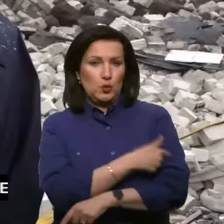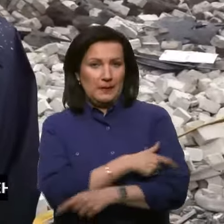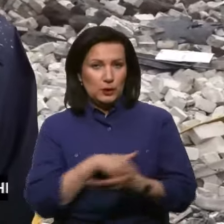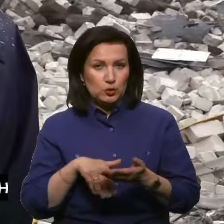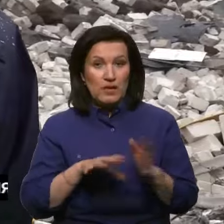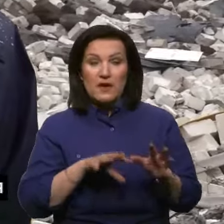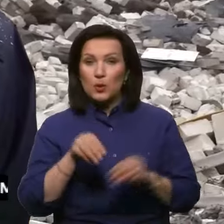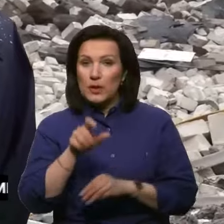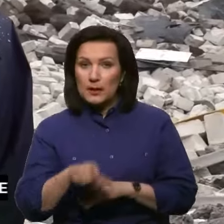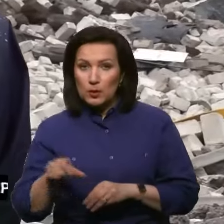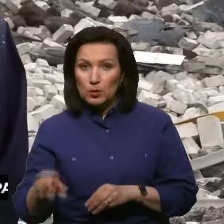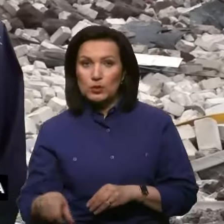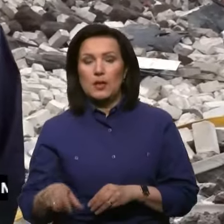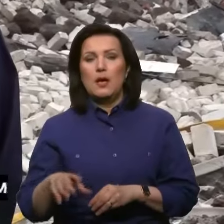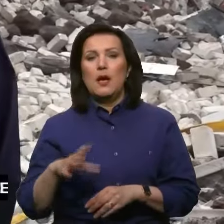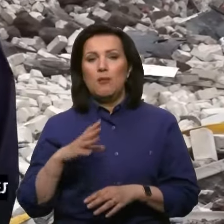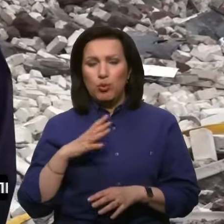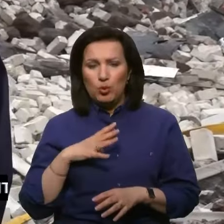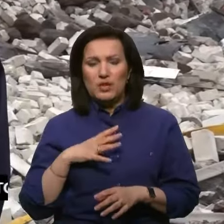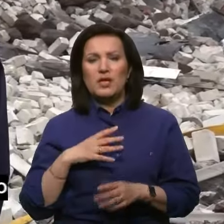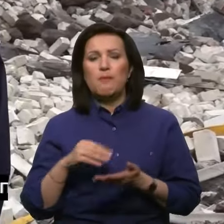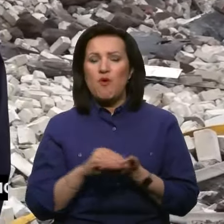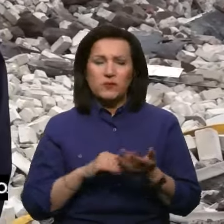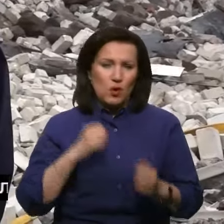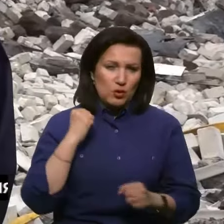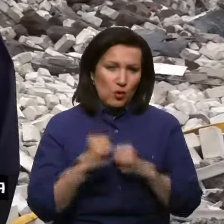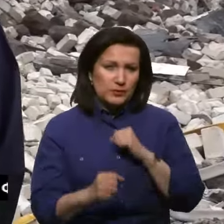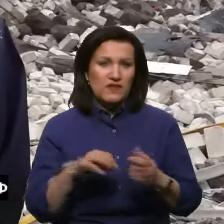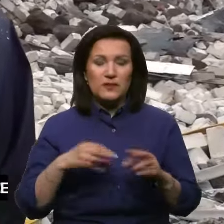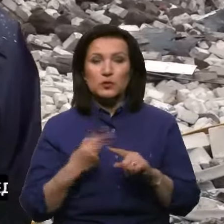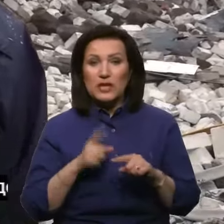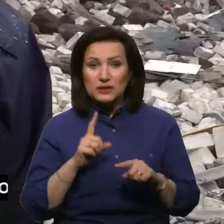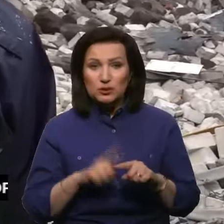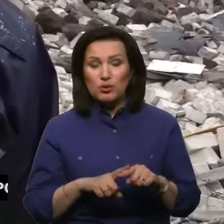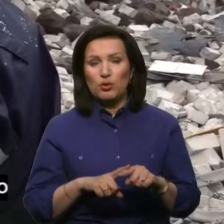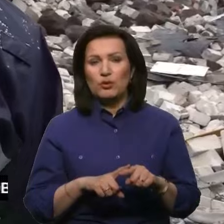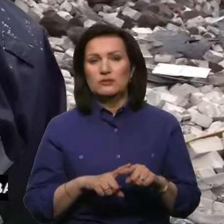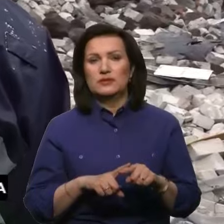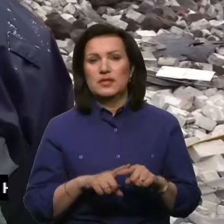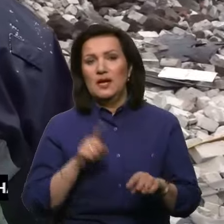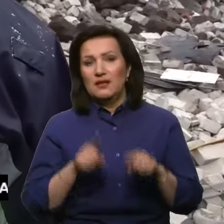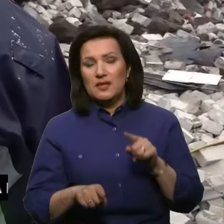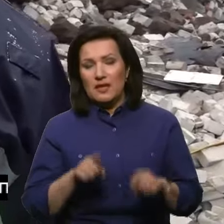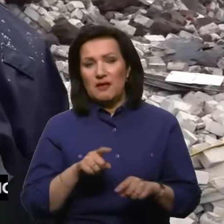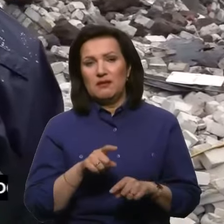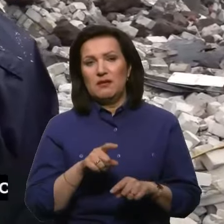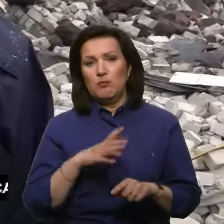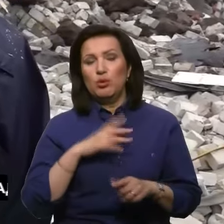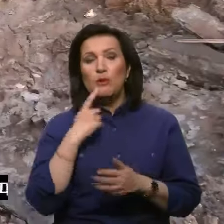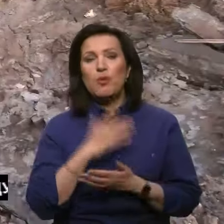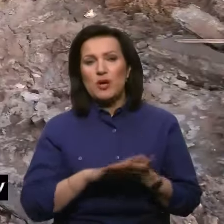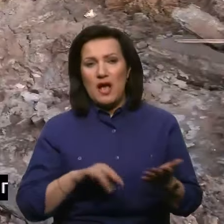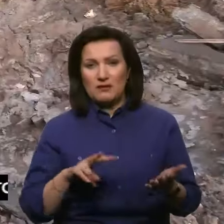евакуювали людей, були піддані повторному обстрілу, і в результаті чого деякі були